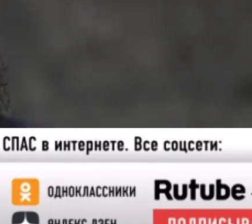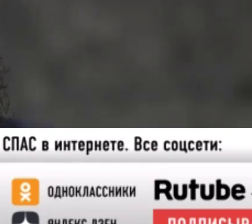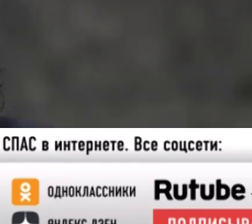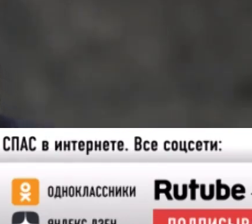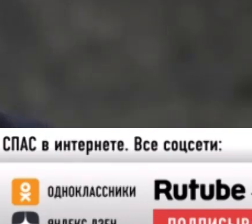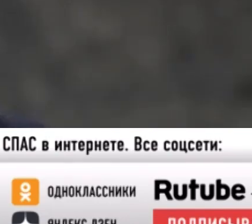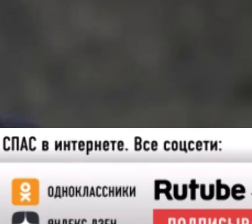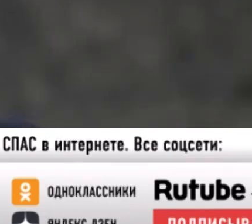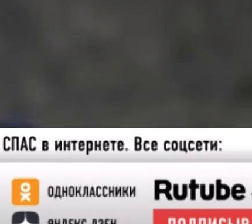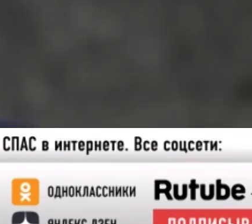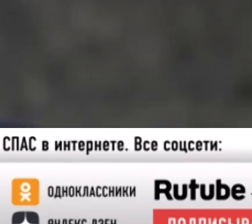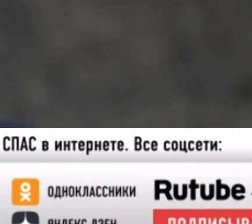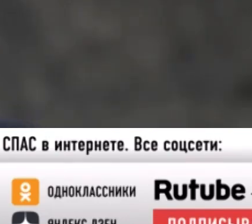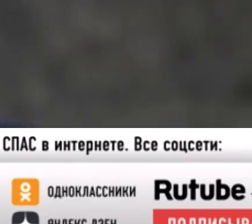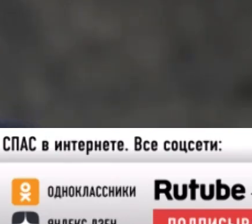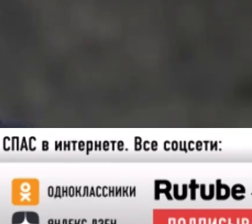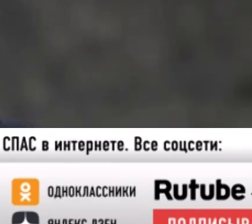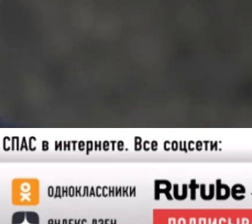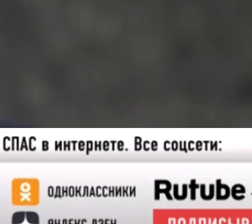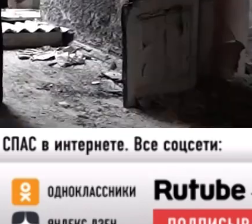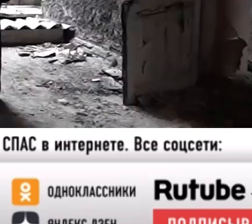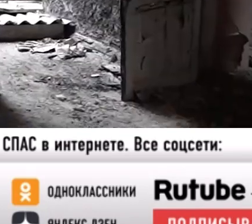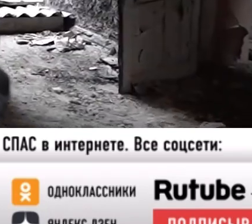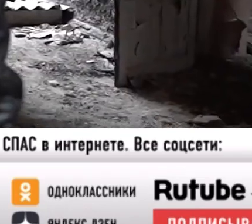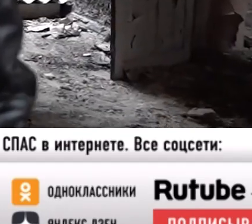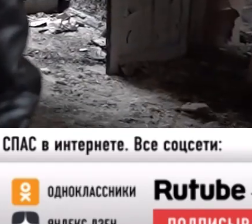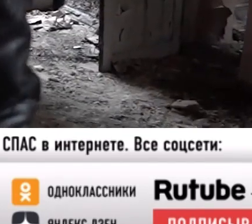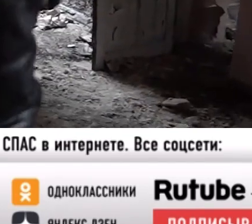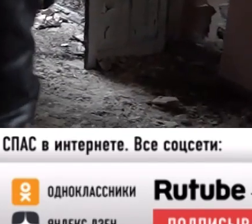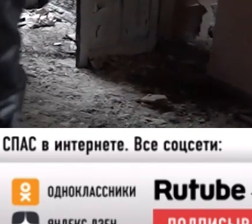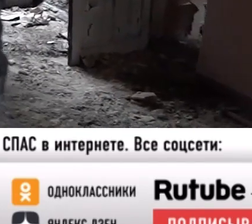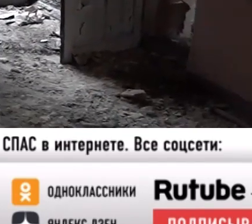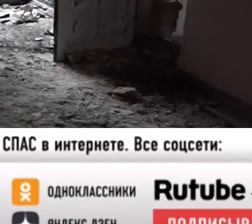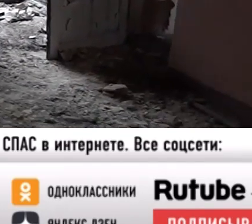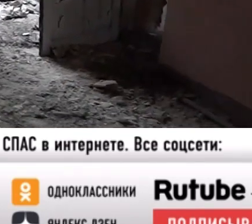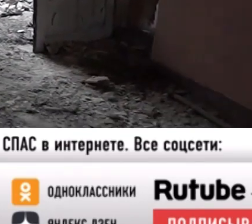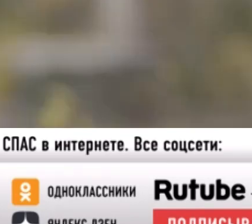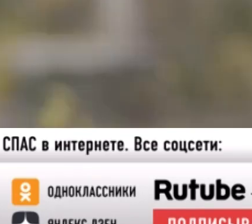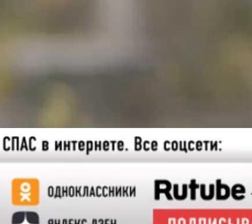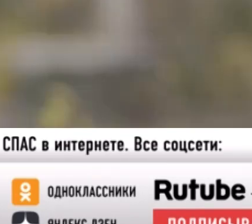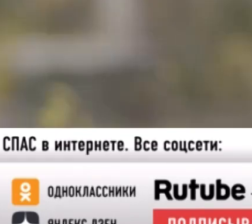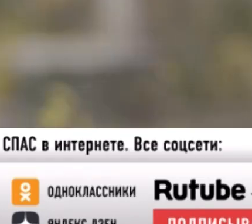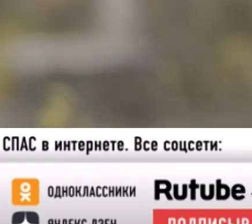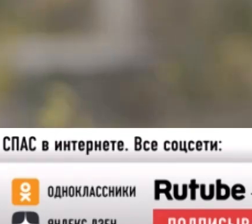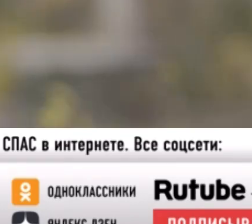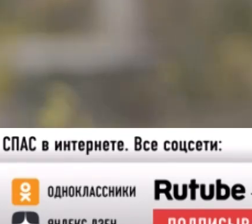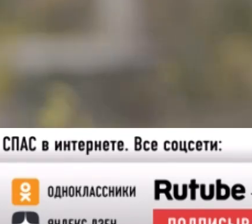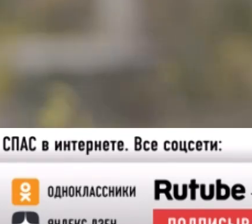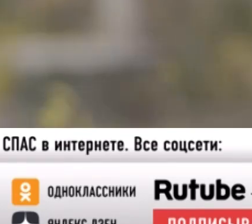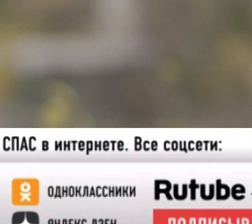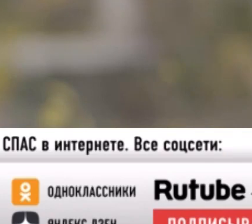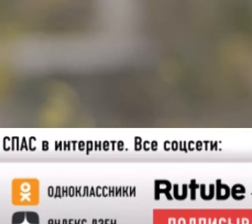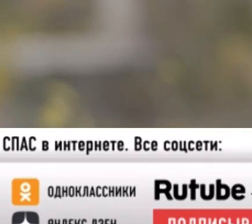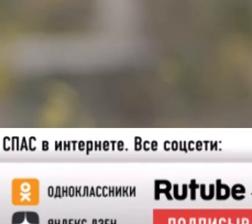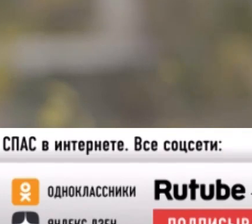против Бога. Это вражда против человека. Библейские законы войны. Он дарует жизнь человеку.